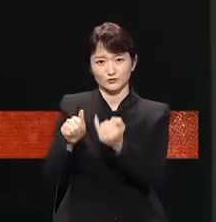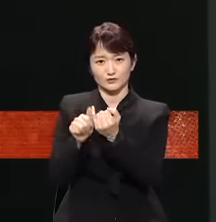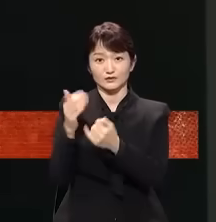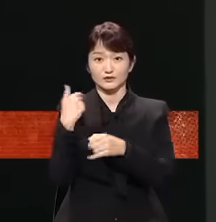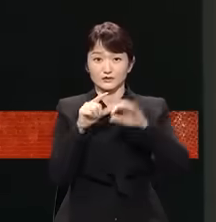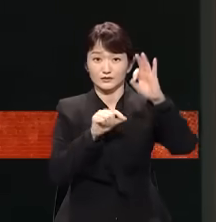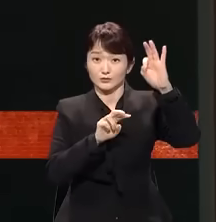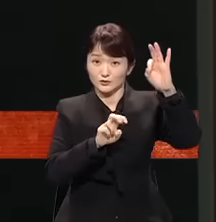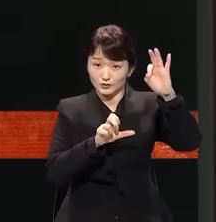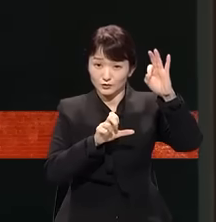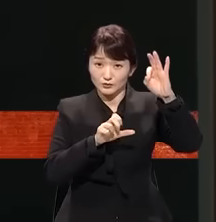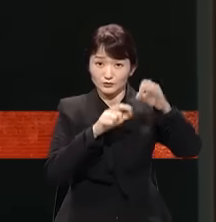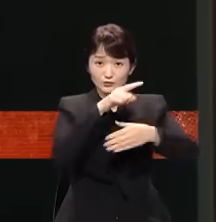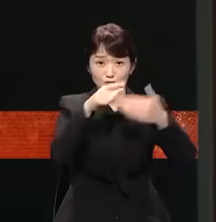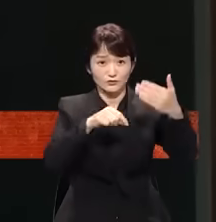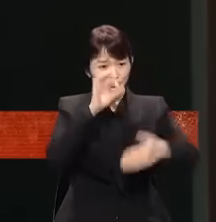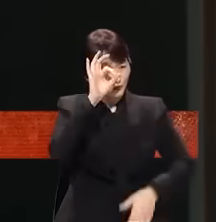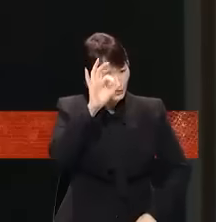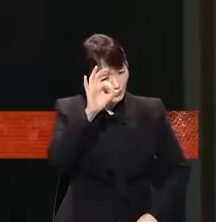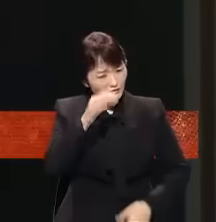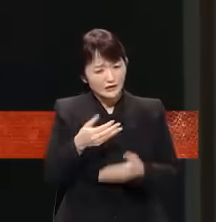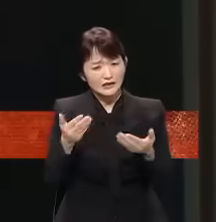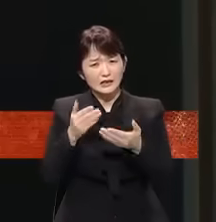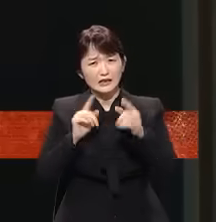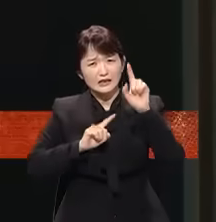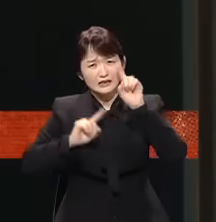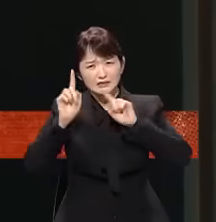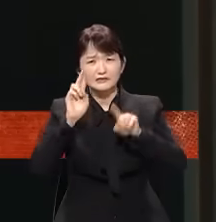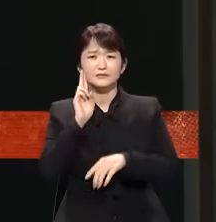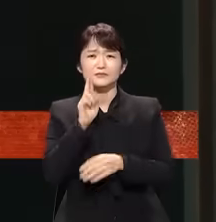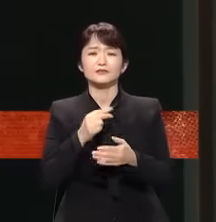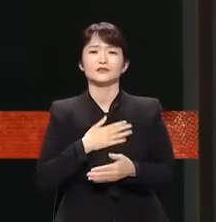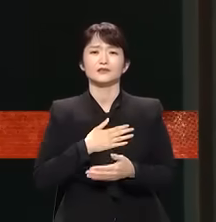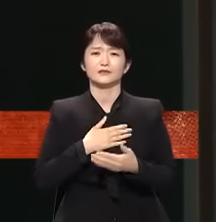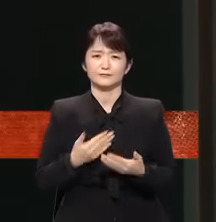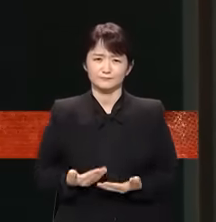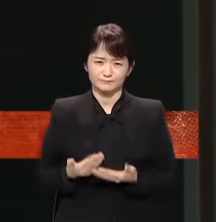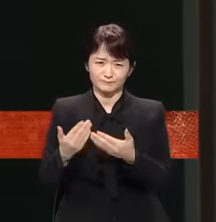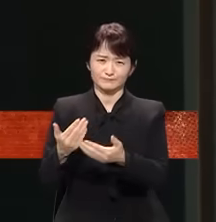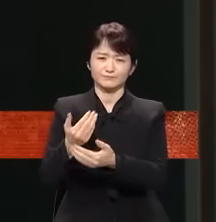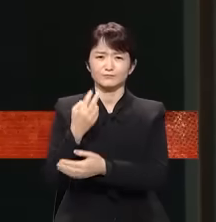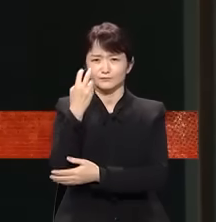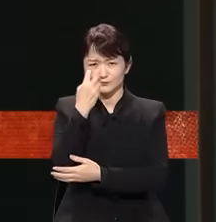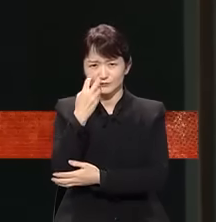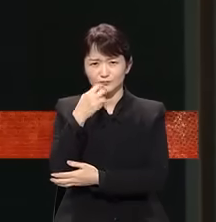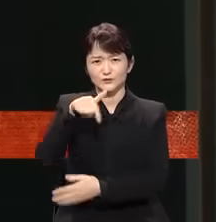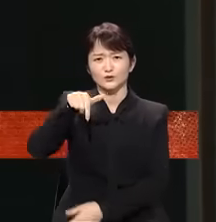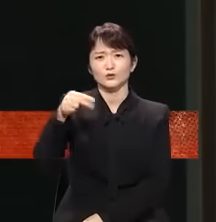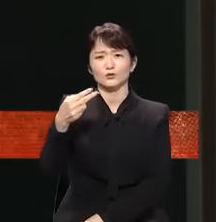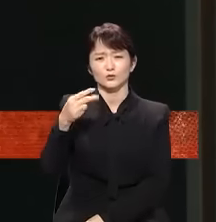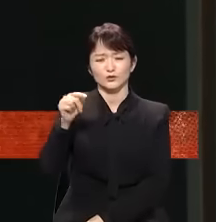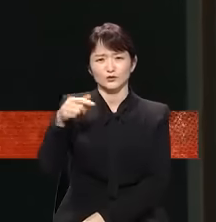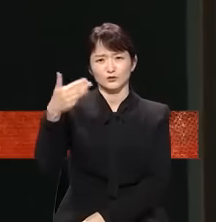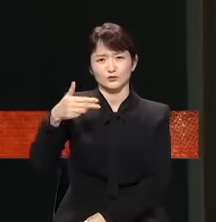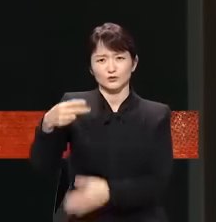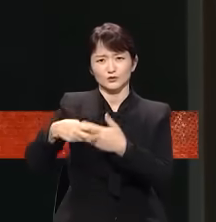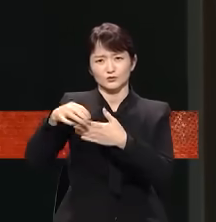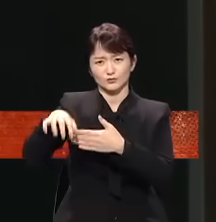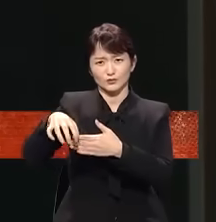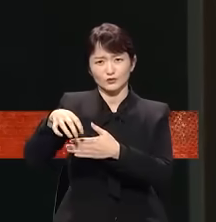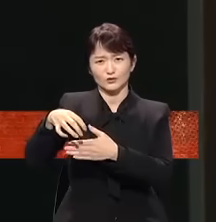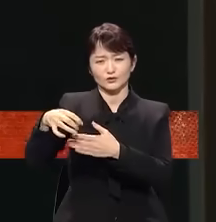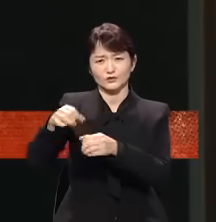25일 사반 보면서 일하다가 크게 다쳤어요 저를 헌신적으로 보살펴 주신 고대 구로 병원 척추 신경외과 최승진